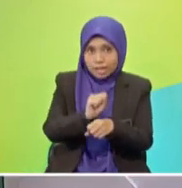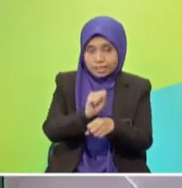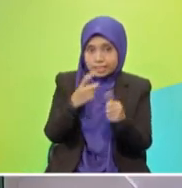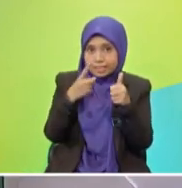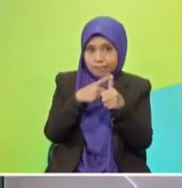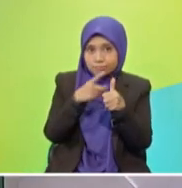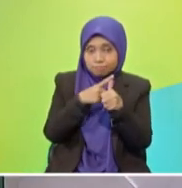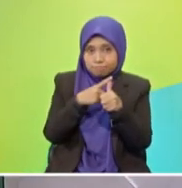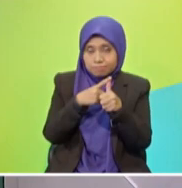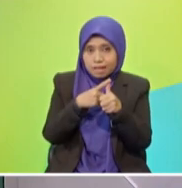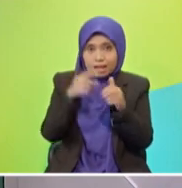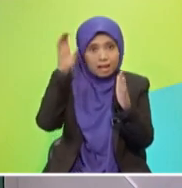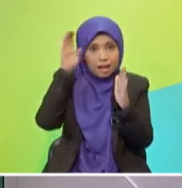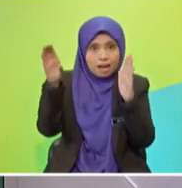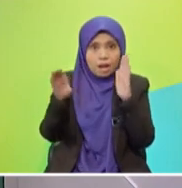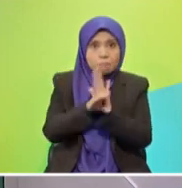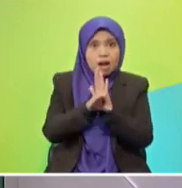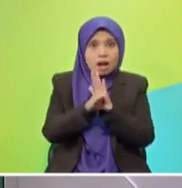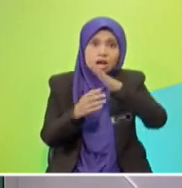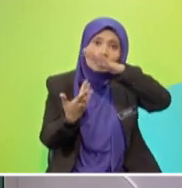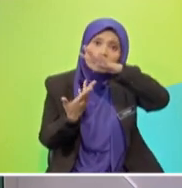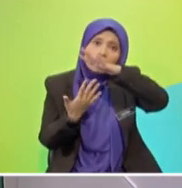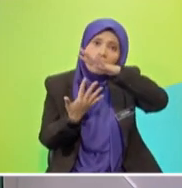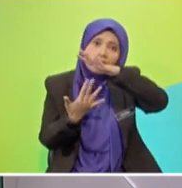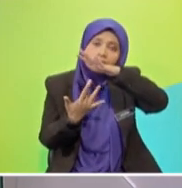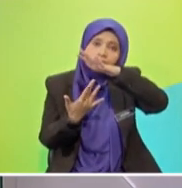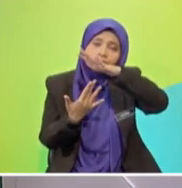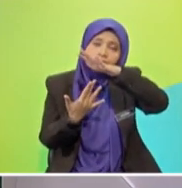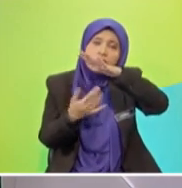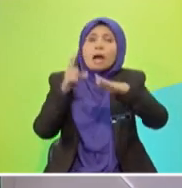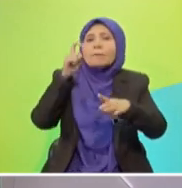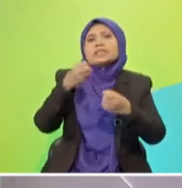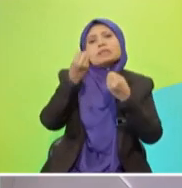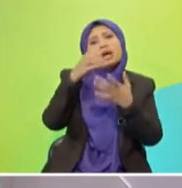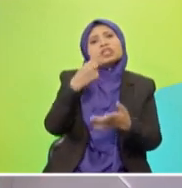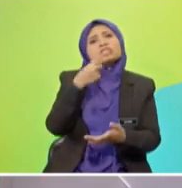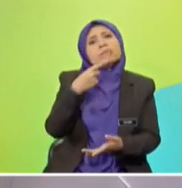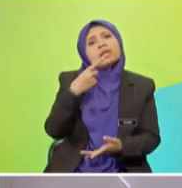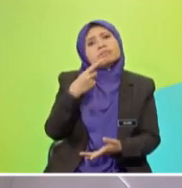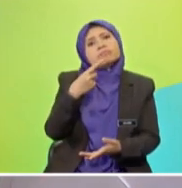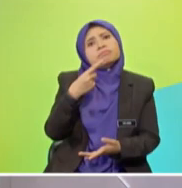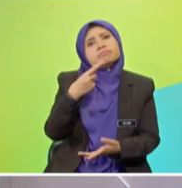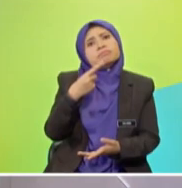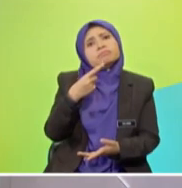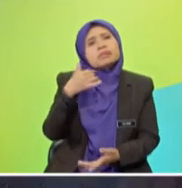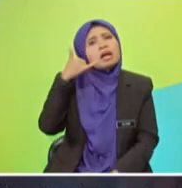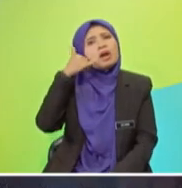gambar kebakaran Halo Mak kebakaran kita perlu laporkan kepada siapa polisi